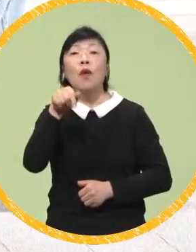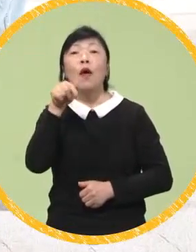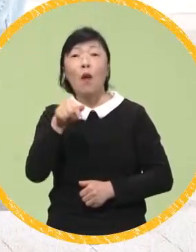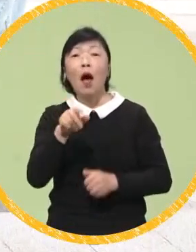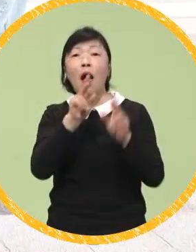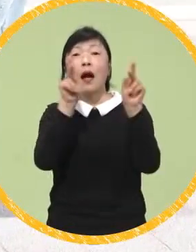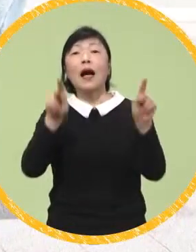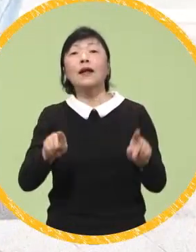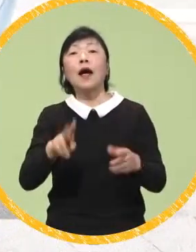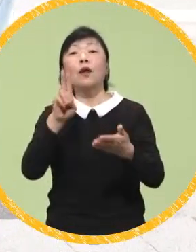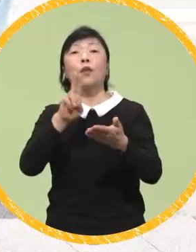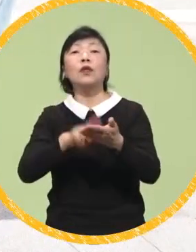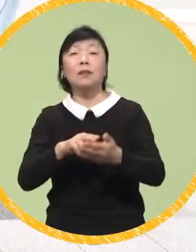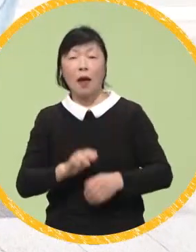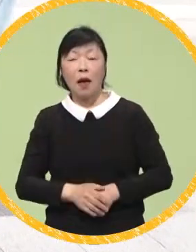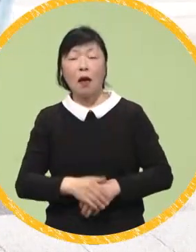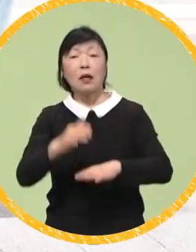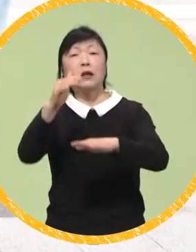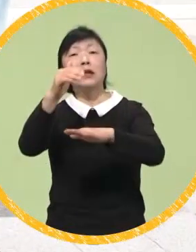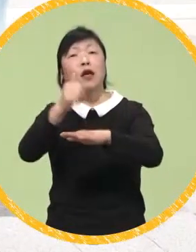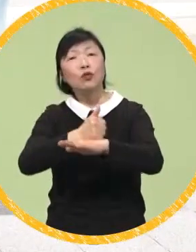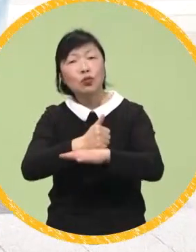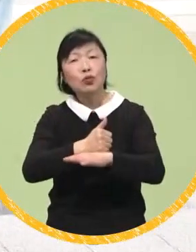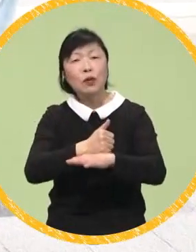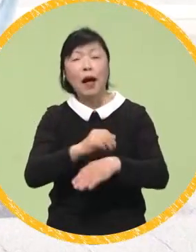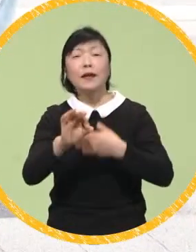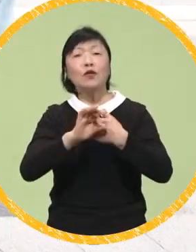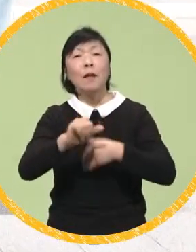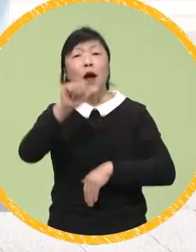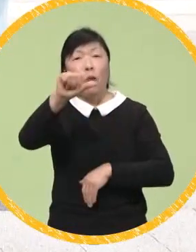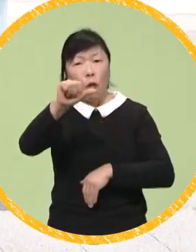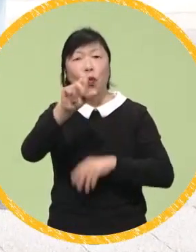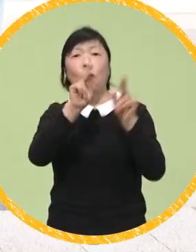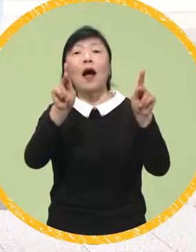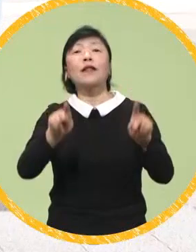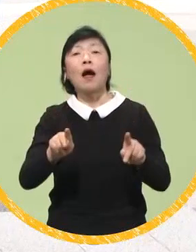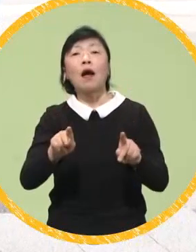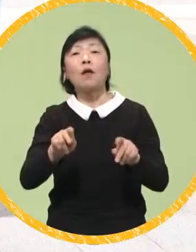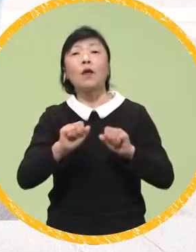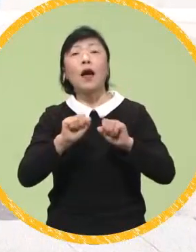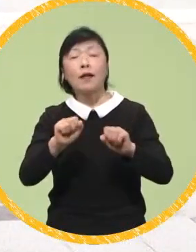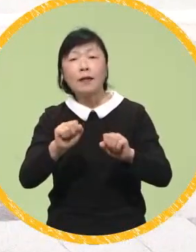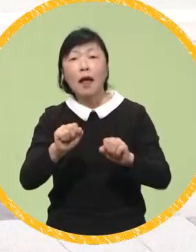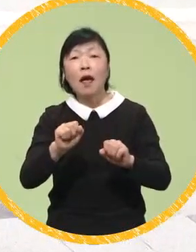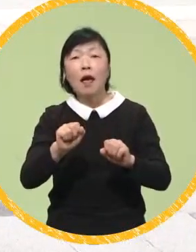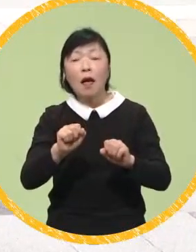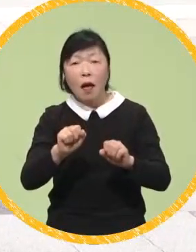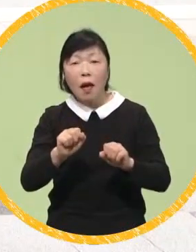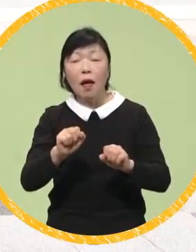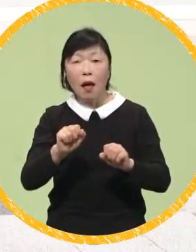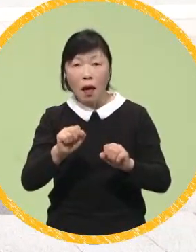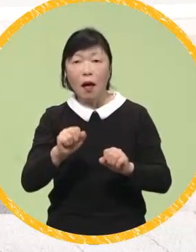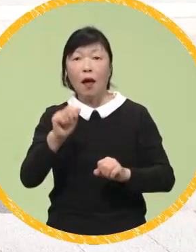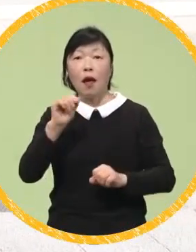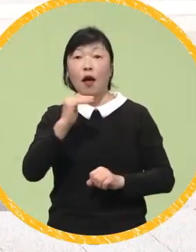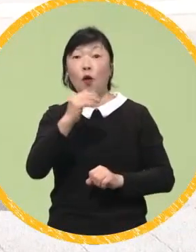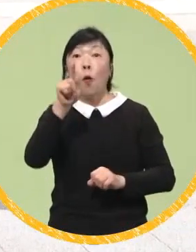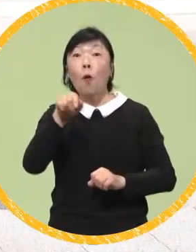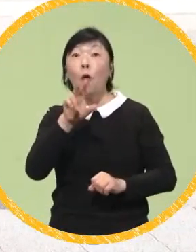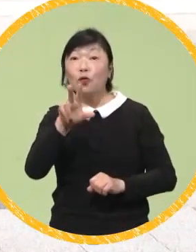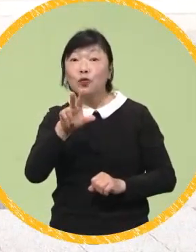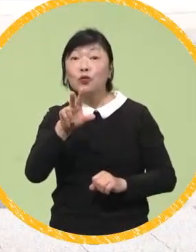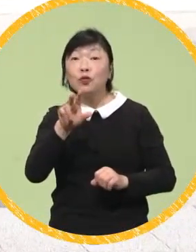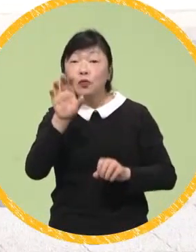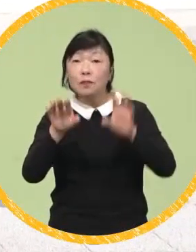ましてですねあの選手がまあご課題なら後課題をやってまああのどれだけゴールを取れた彼と少ない